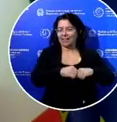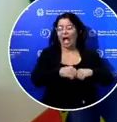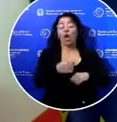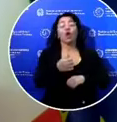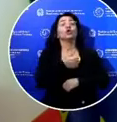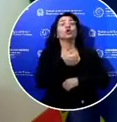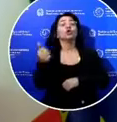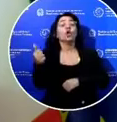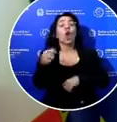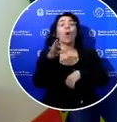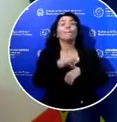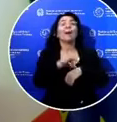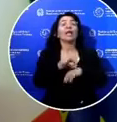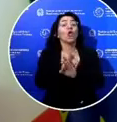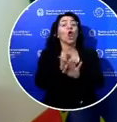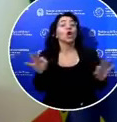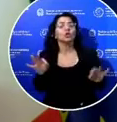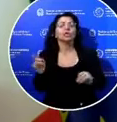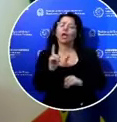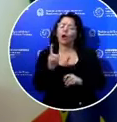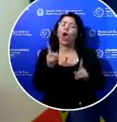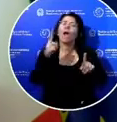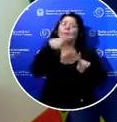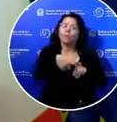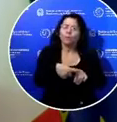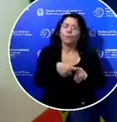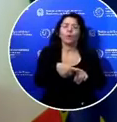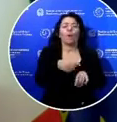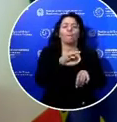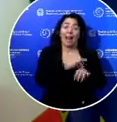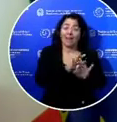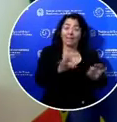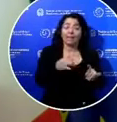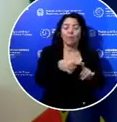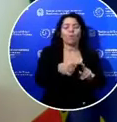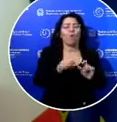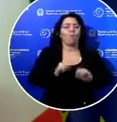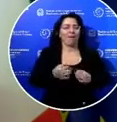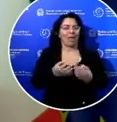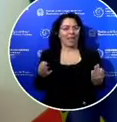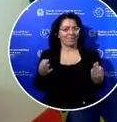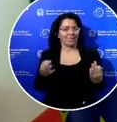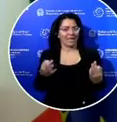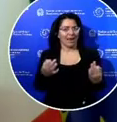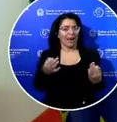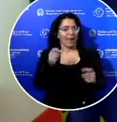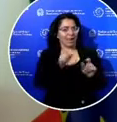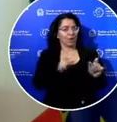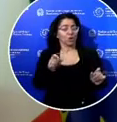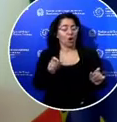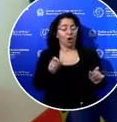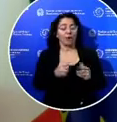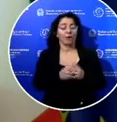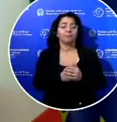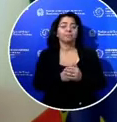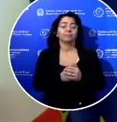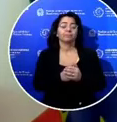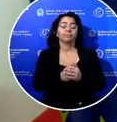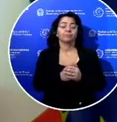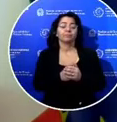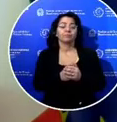assenza di patologie, ma anche come benessere della persona. E nell'ambito di